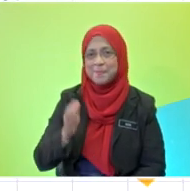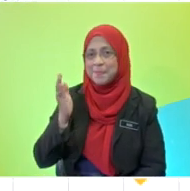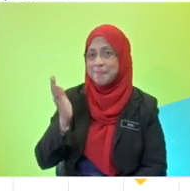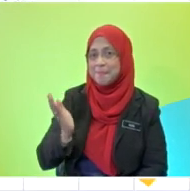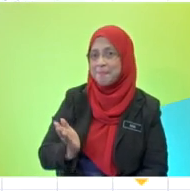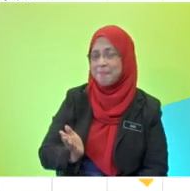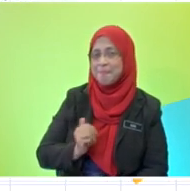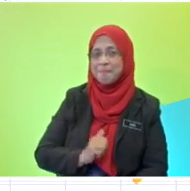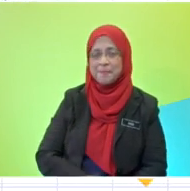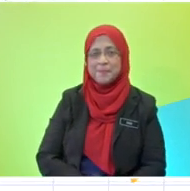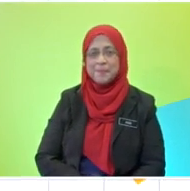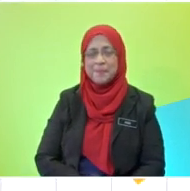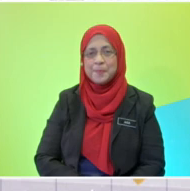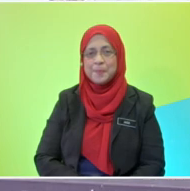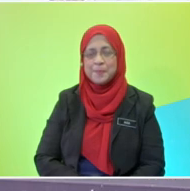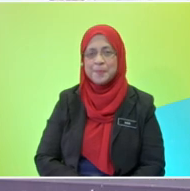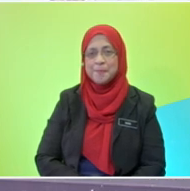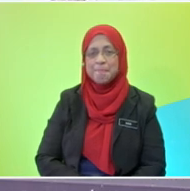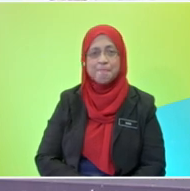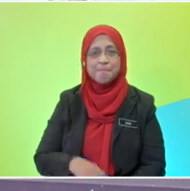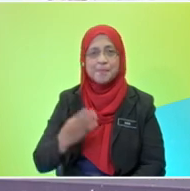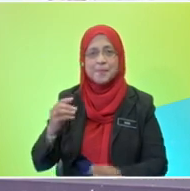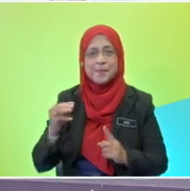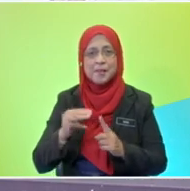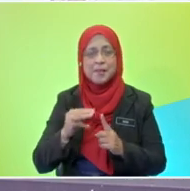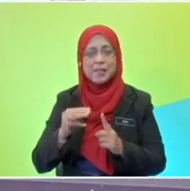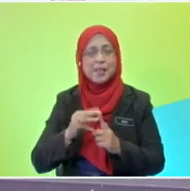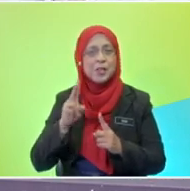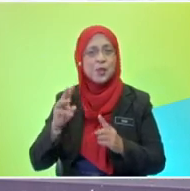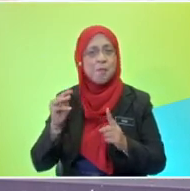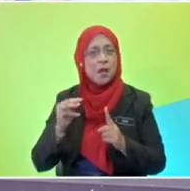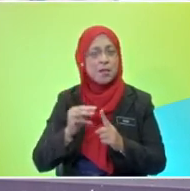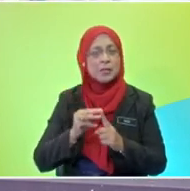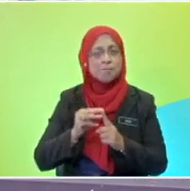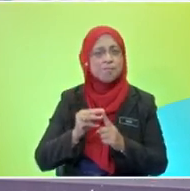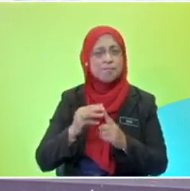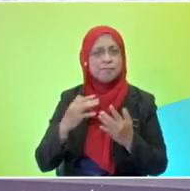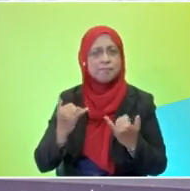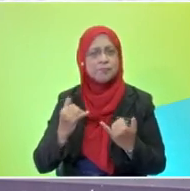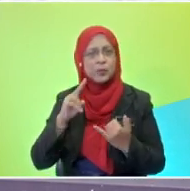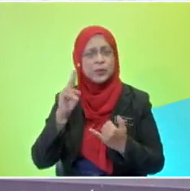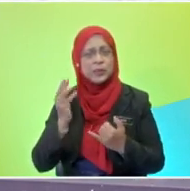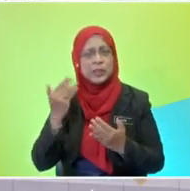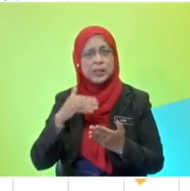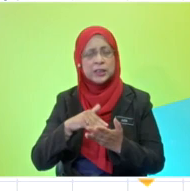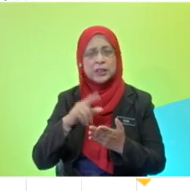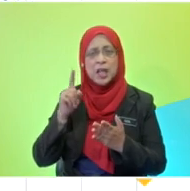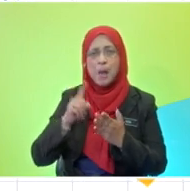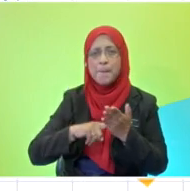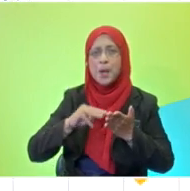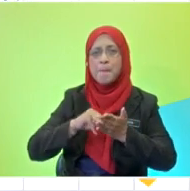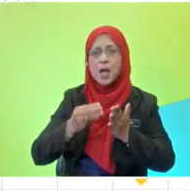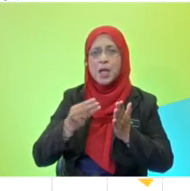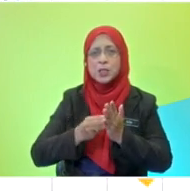lagi kita teruskan lagi bagi markah seterusnya uji mindah yang kedua Apakah dimaksudkan